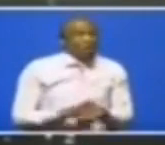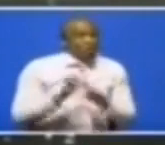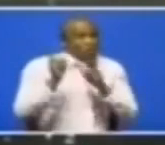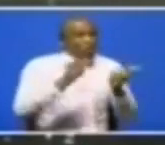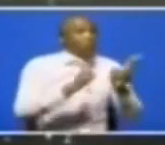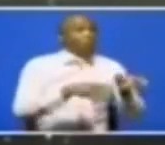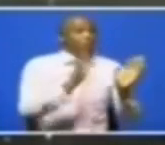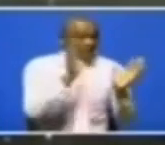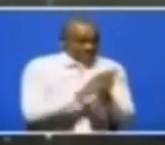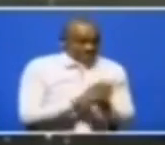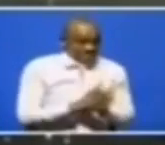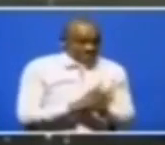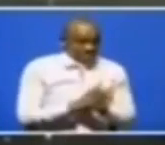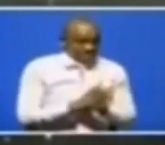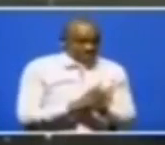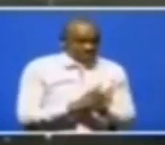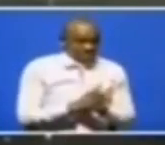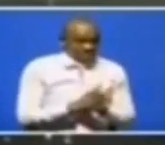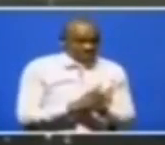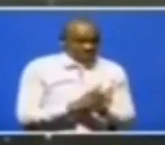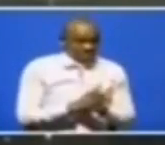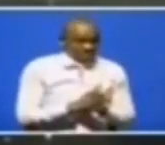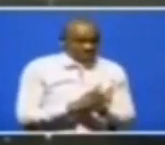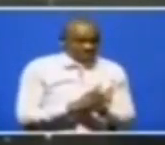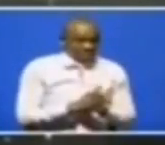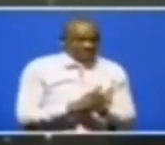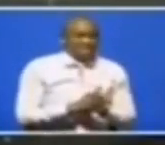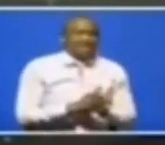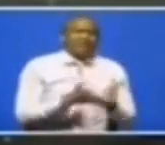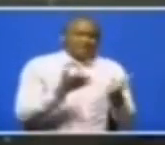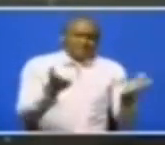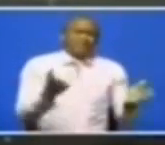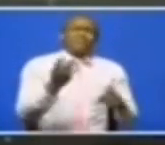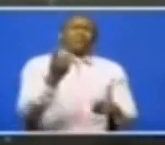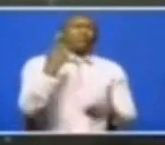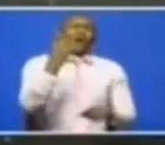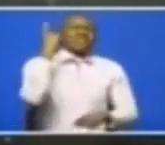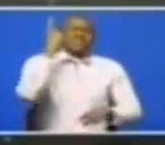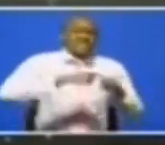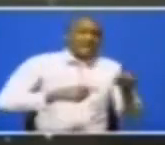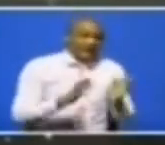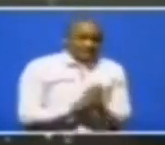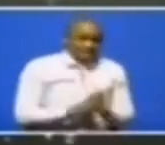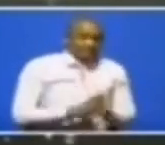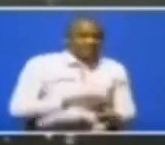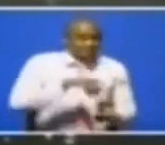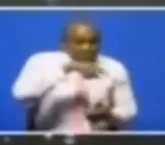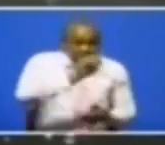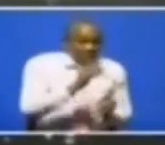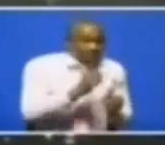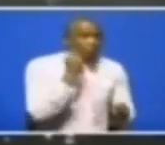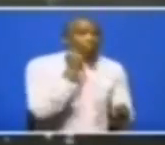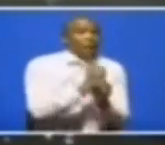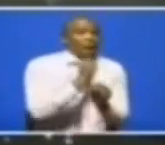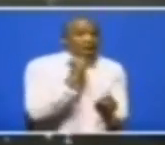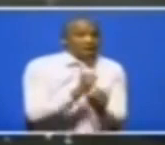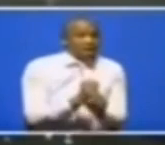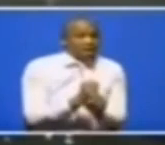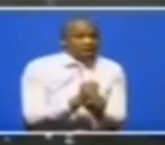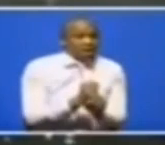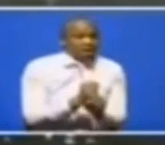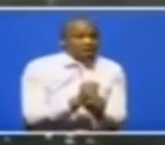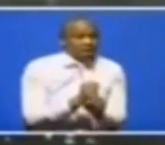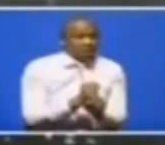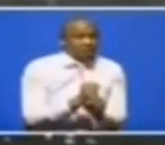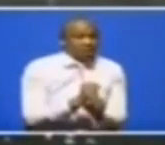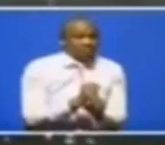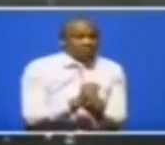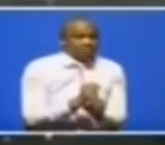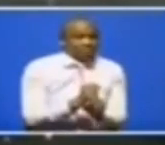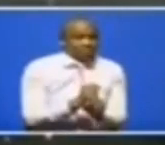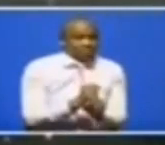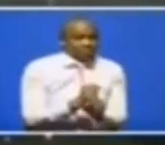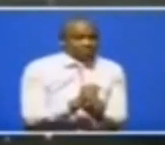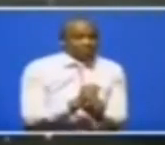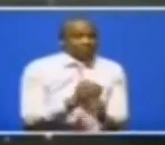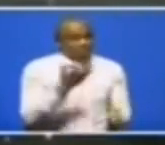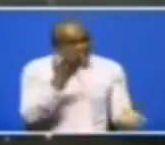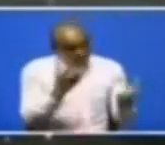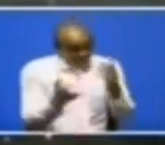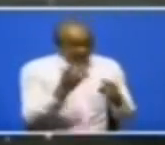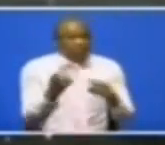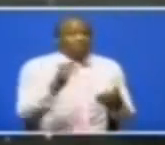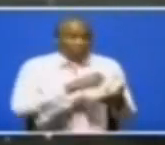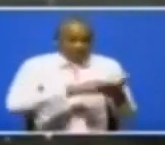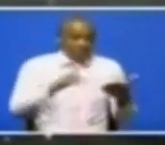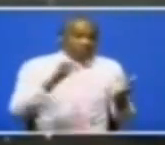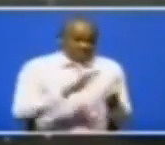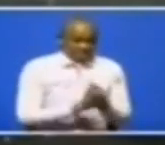kawaida kuna watu ambao katika mwaka mzima wanafanya kazi ambayo mtu ataifanya